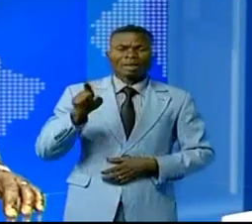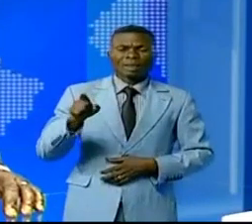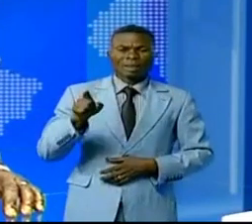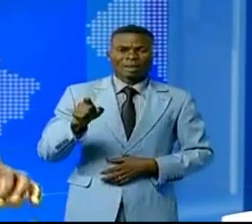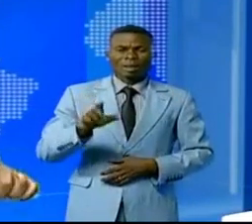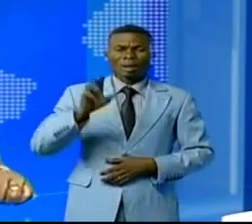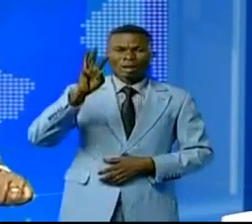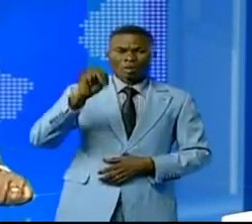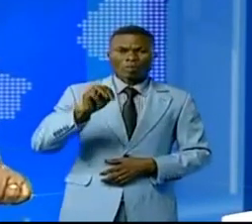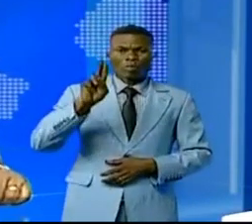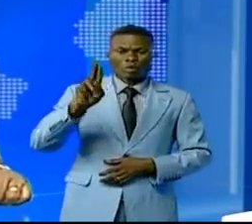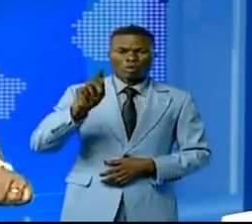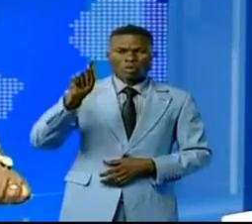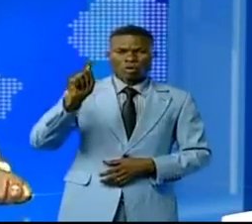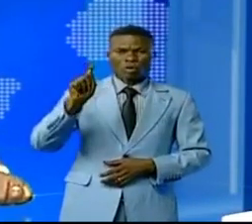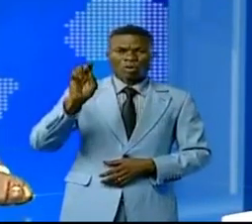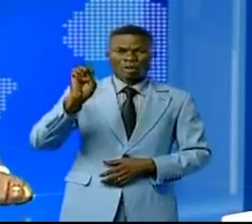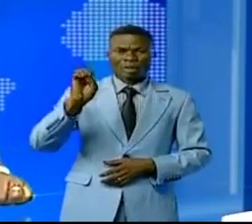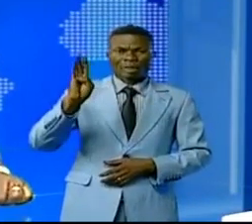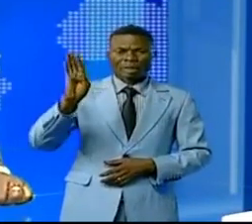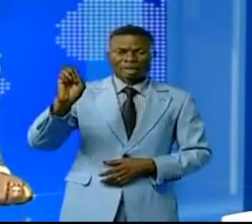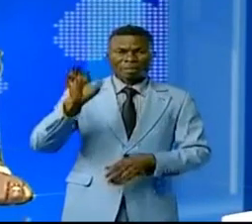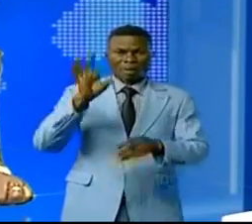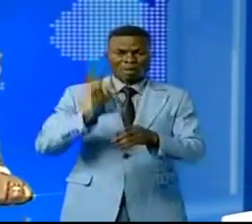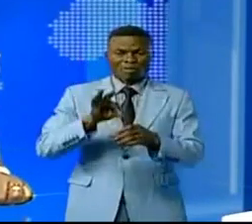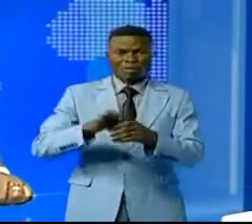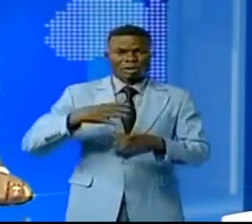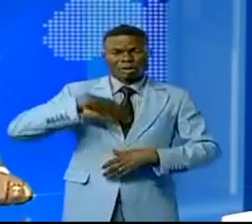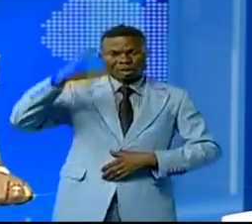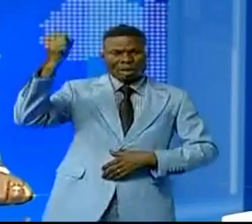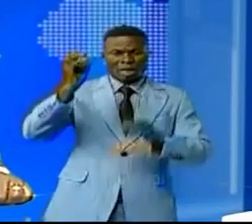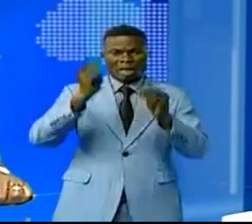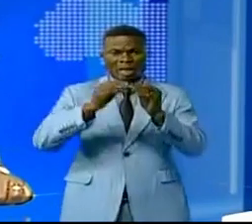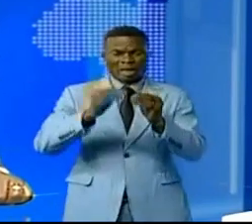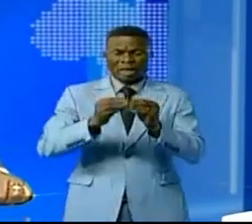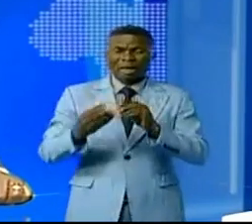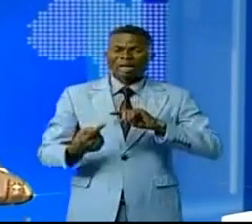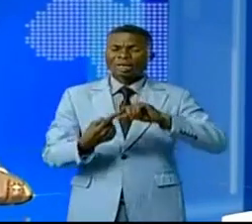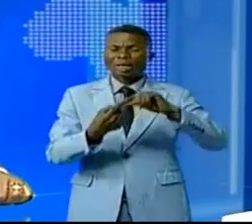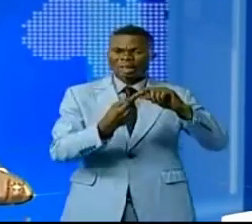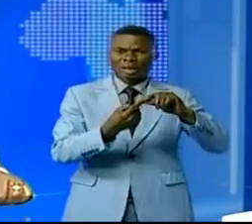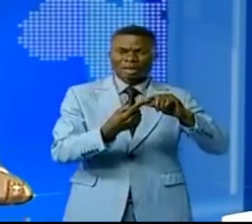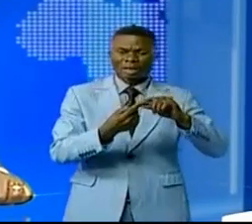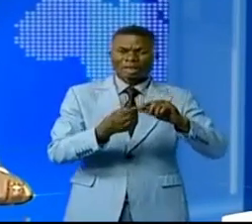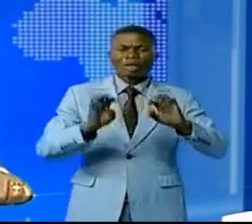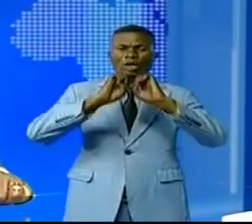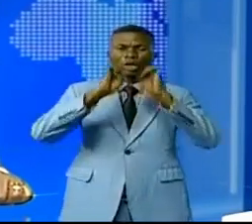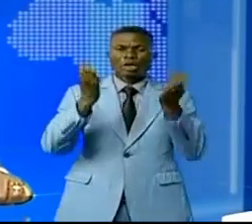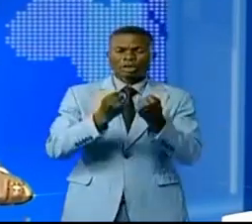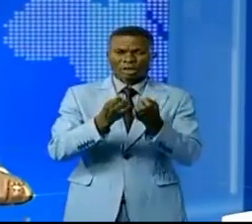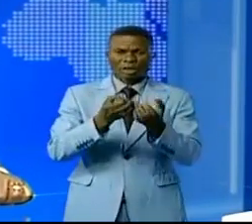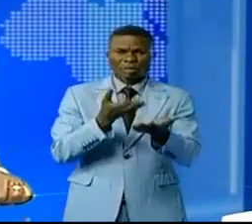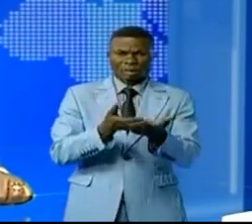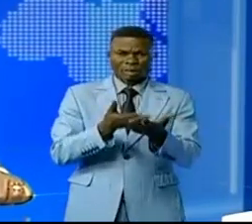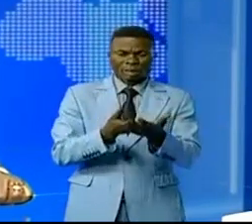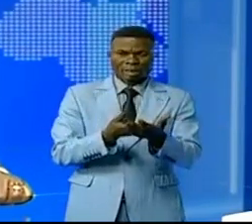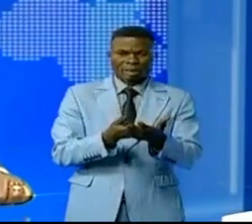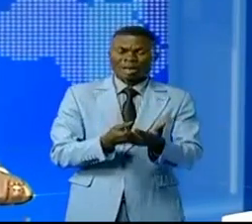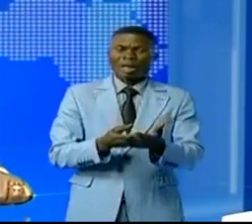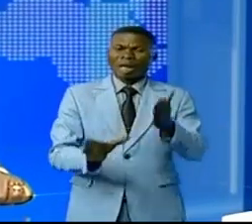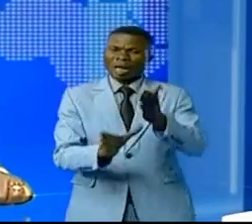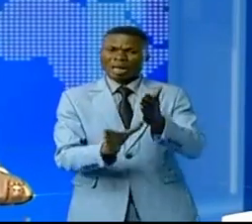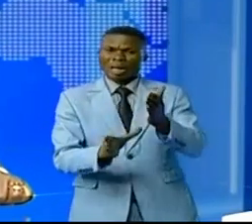Muteba, élu au cours des élections organisées par l'Assemblée extraordinaire de ces clubs. Il sera secondé